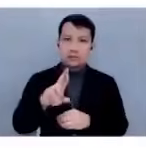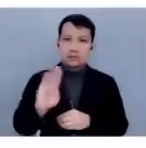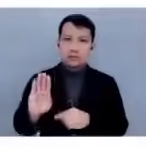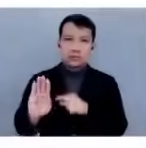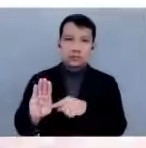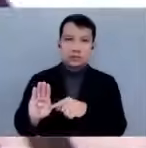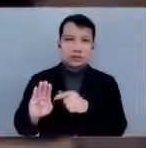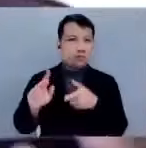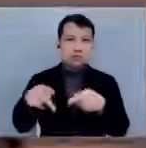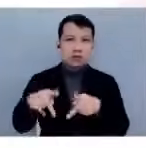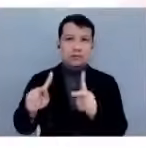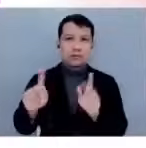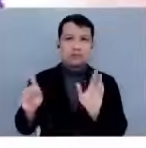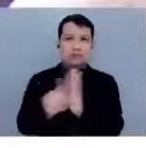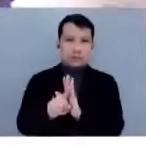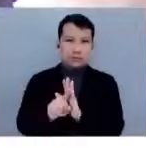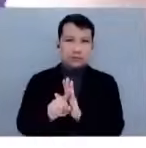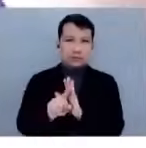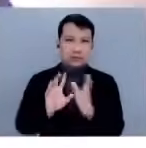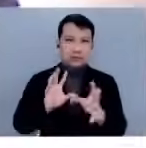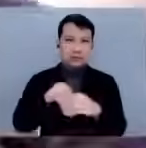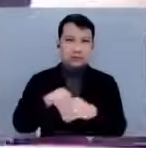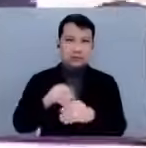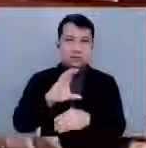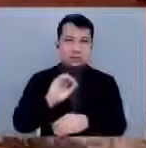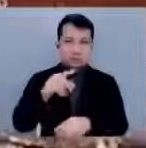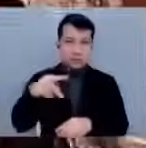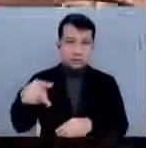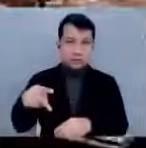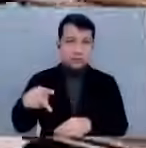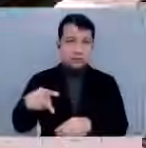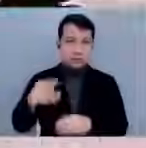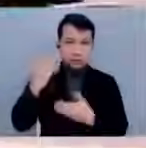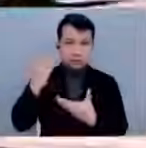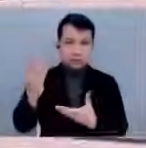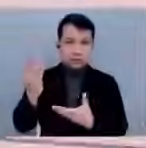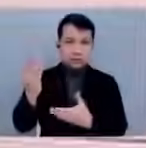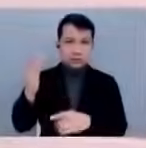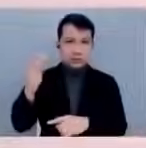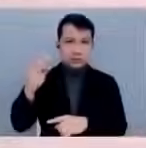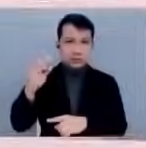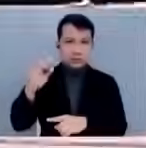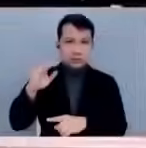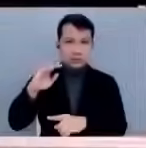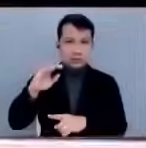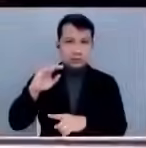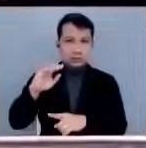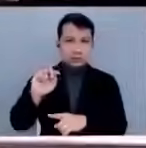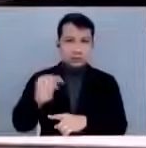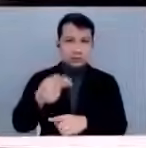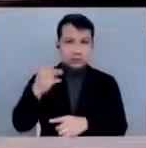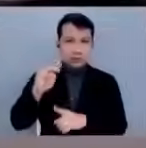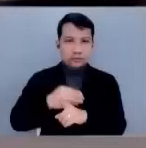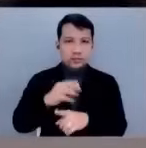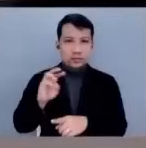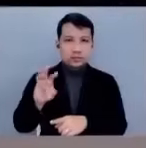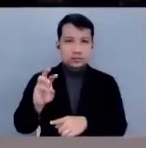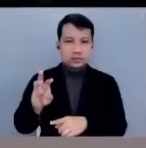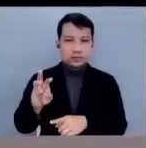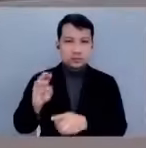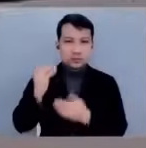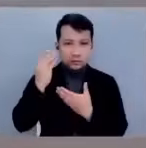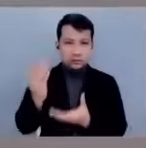ang mga hindi umanib sa kooperatiba at huhulihin na simula sa Huwebes, May 16. Base sa datos ng ahensya, wala